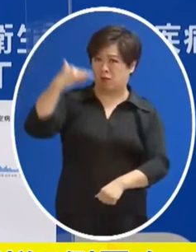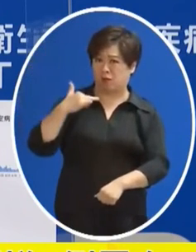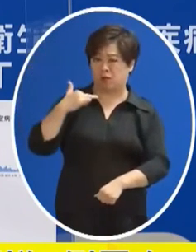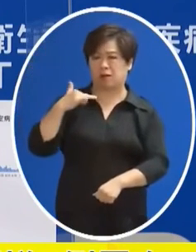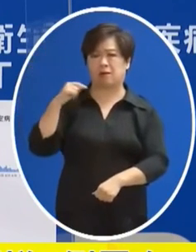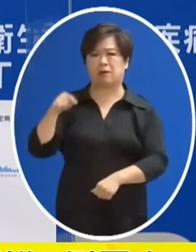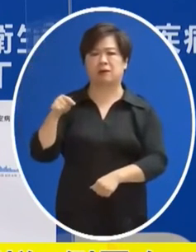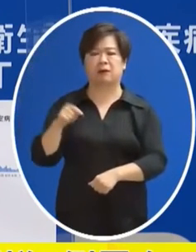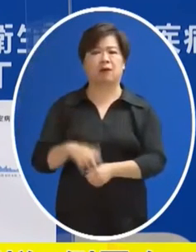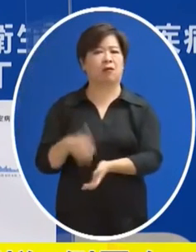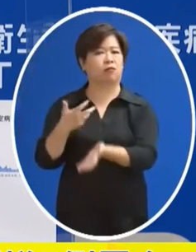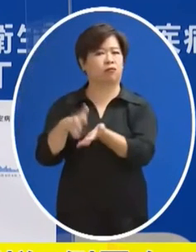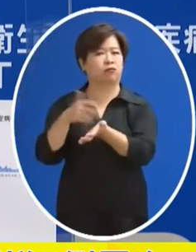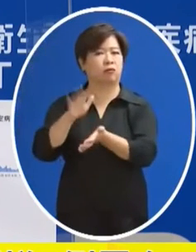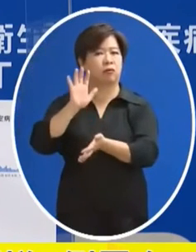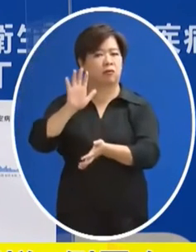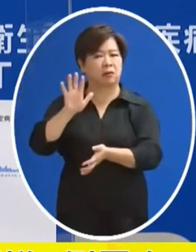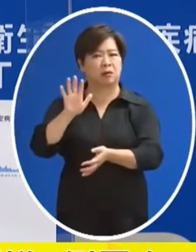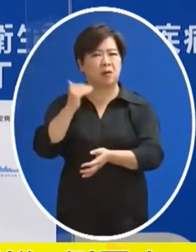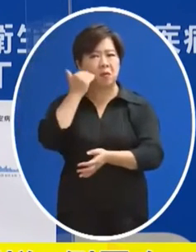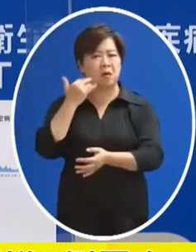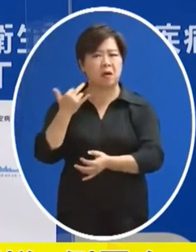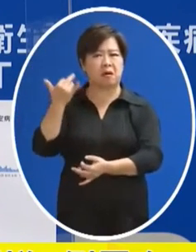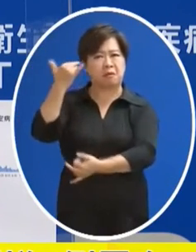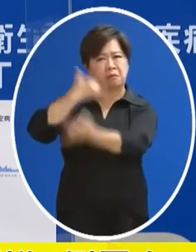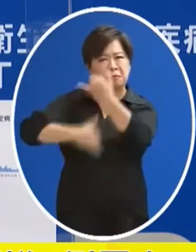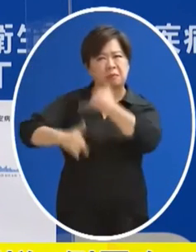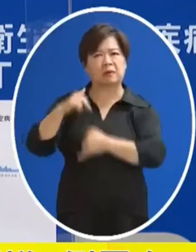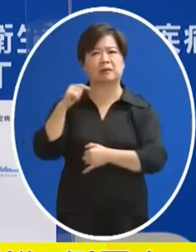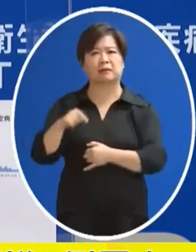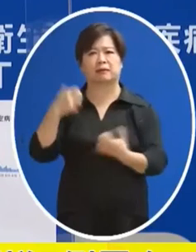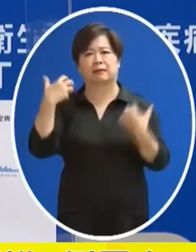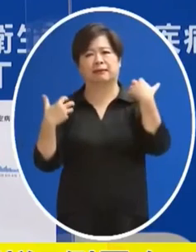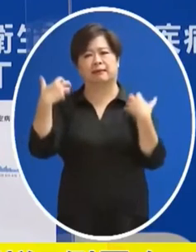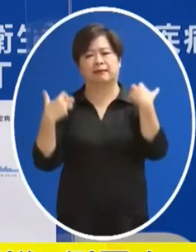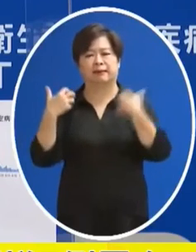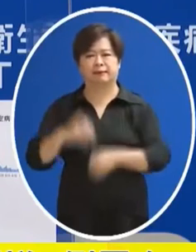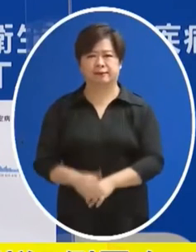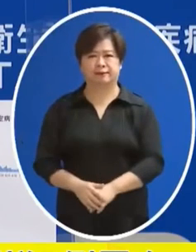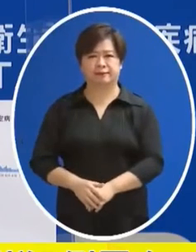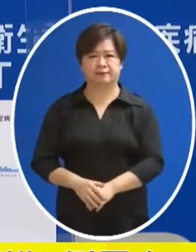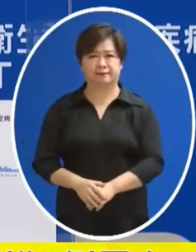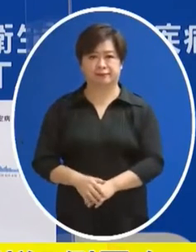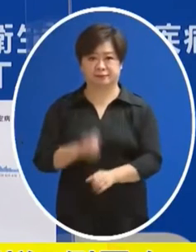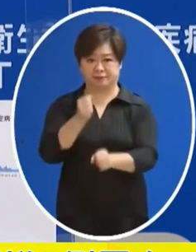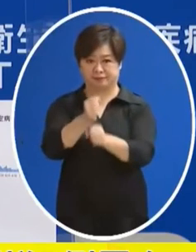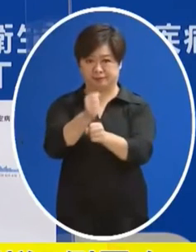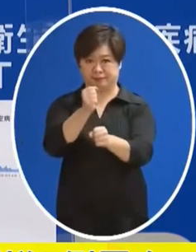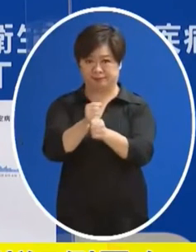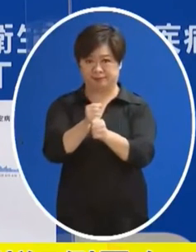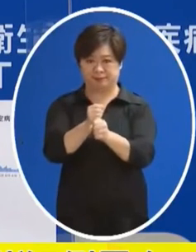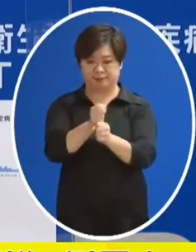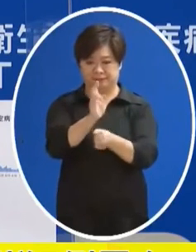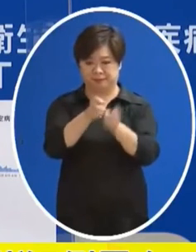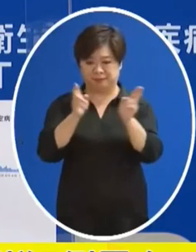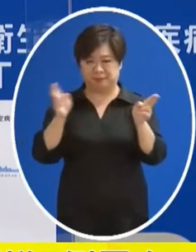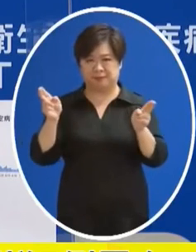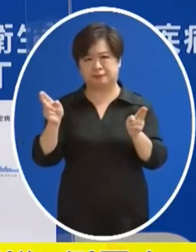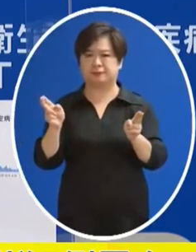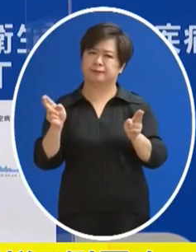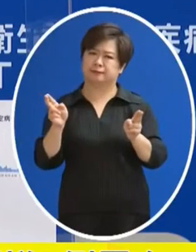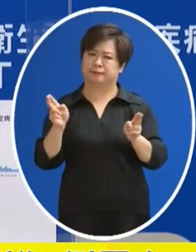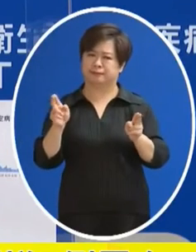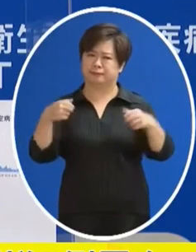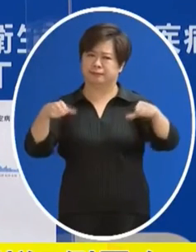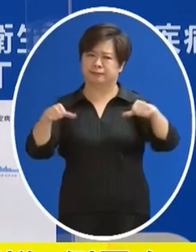次来的也比较多哈，连续这样来的，所以确实在工作上面哈有一些分配不